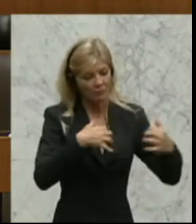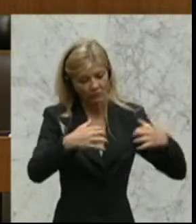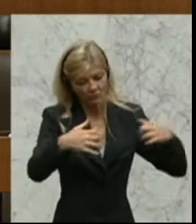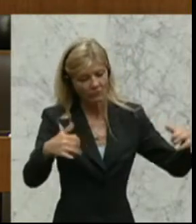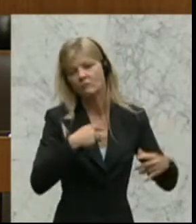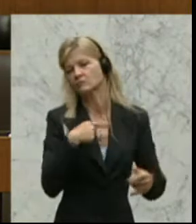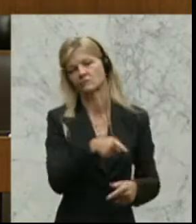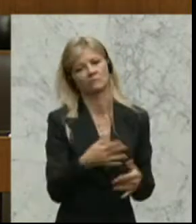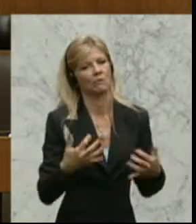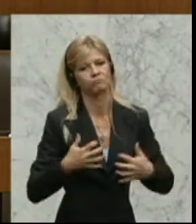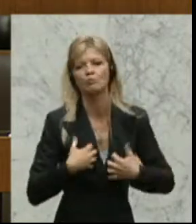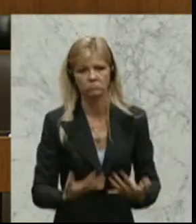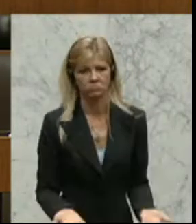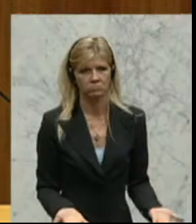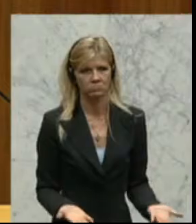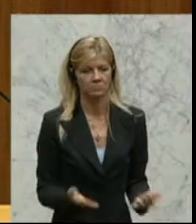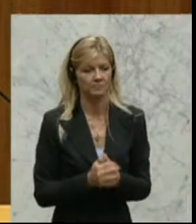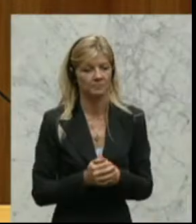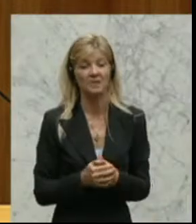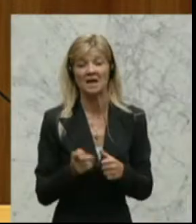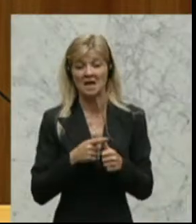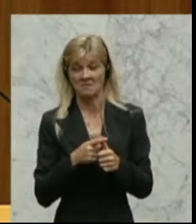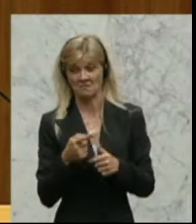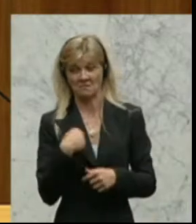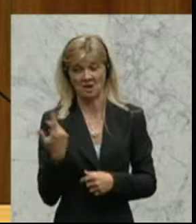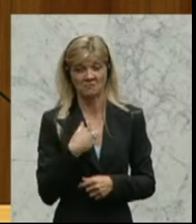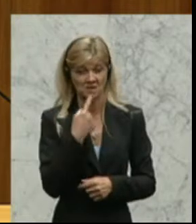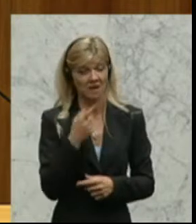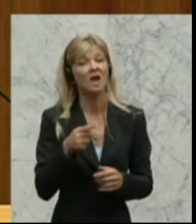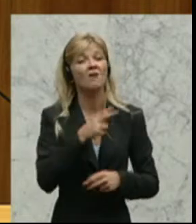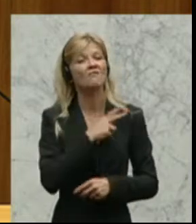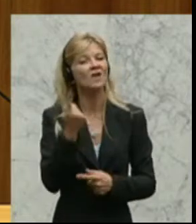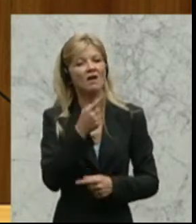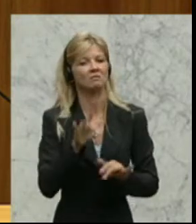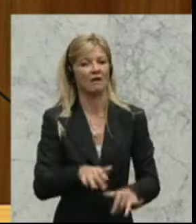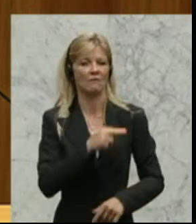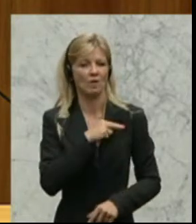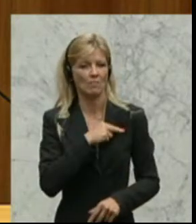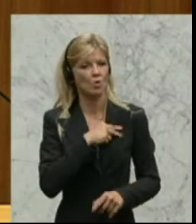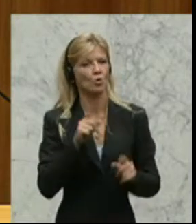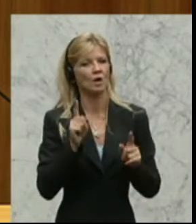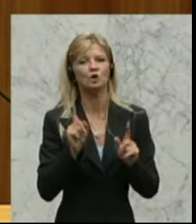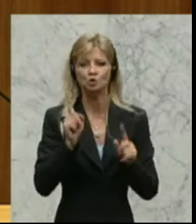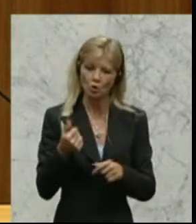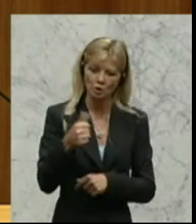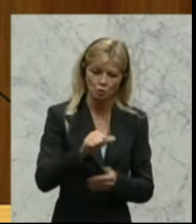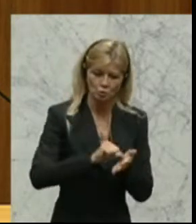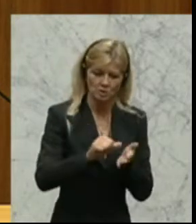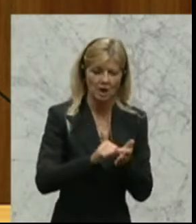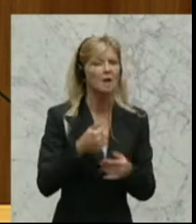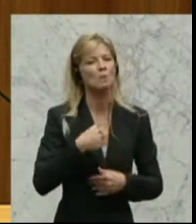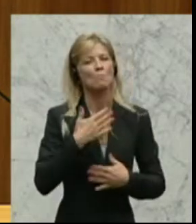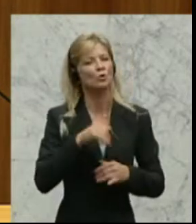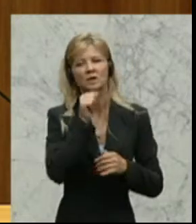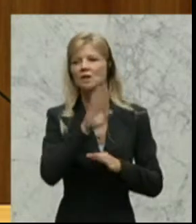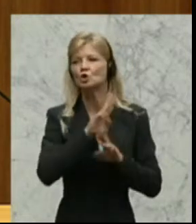einen Beitrag von Vermögenden reden, dann würde ich das erstens nicht so ideologisch führen wollen, sondern ein bisschen faktenorientiert. Und weder die